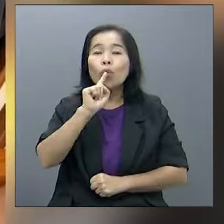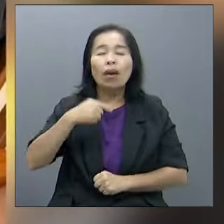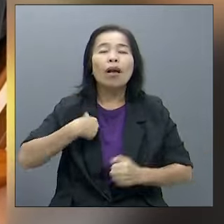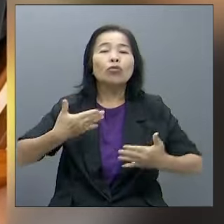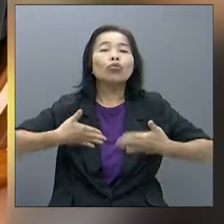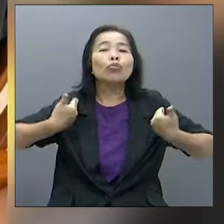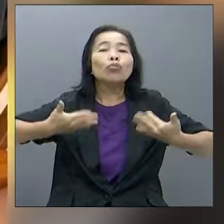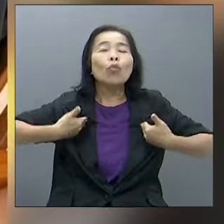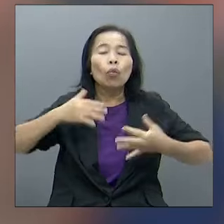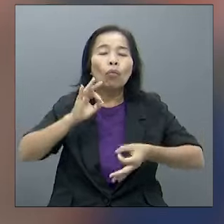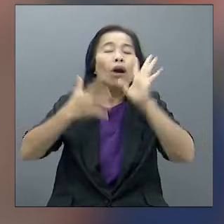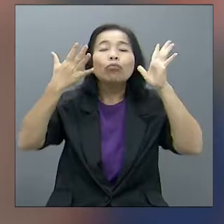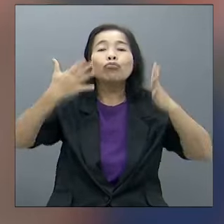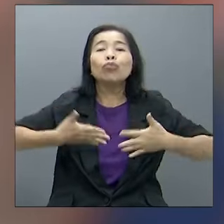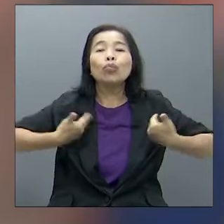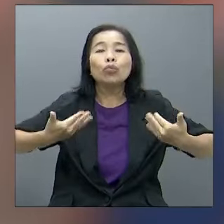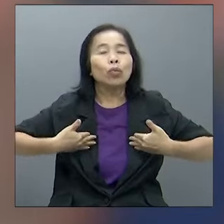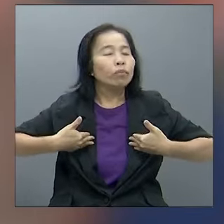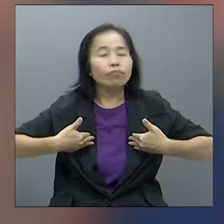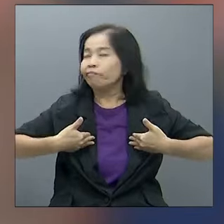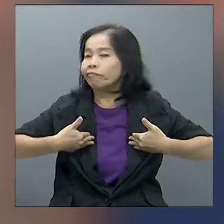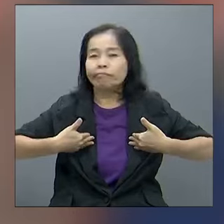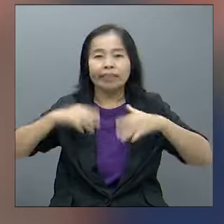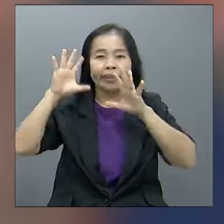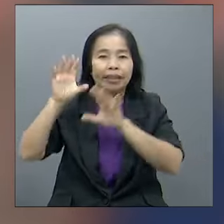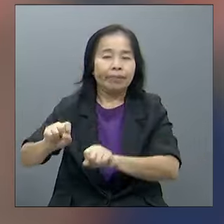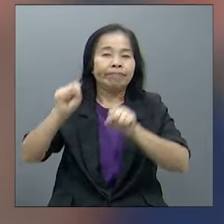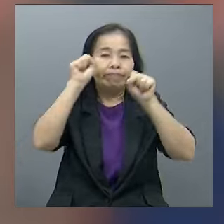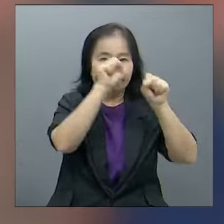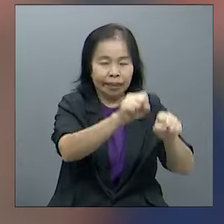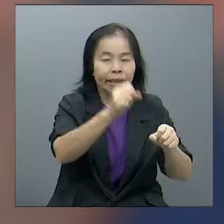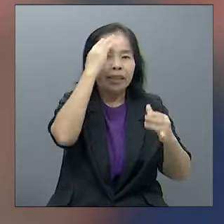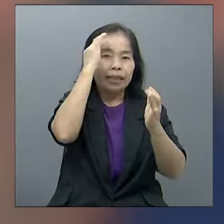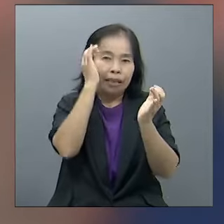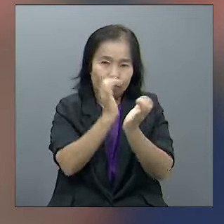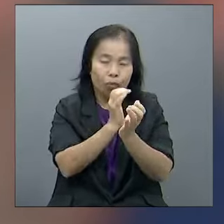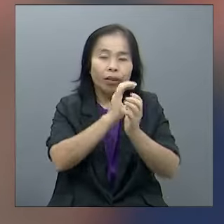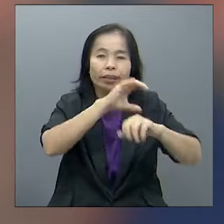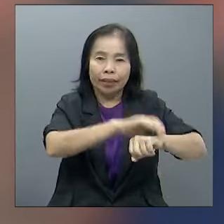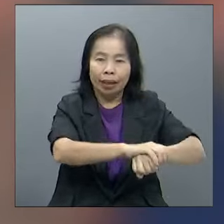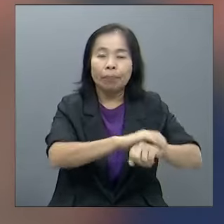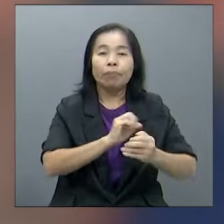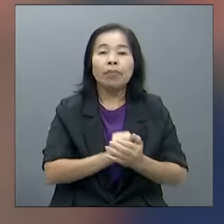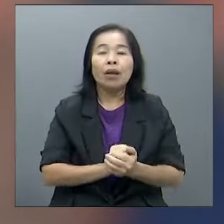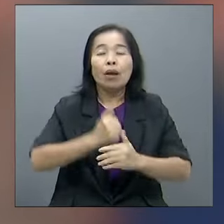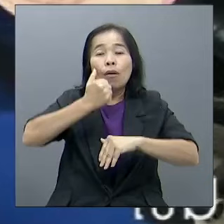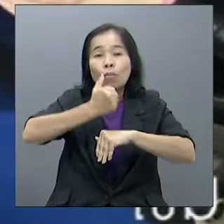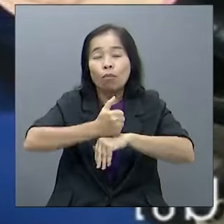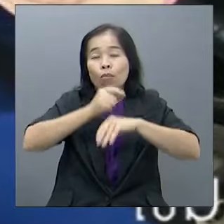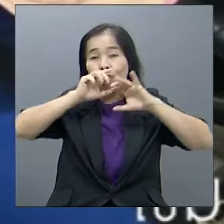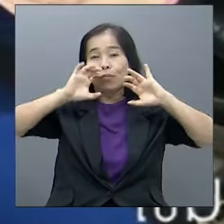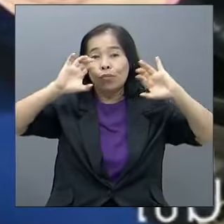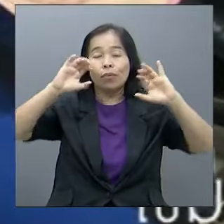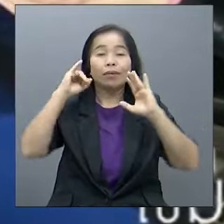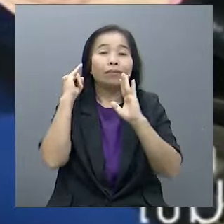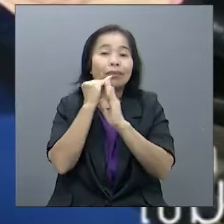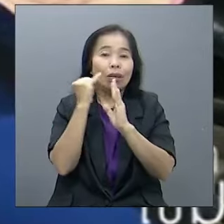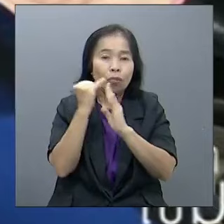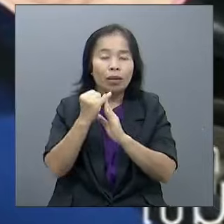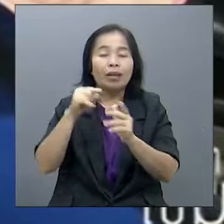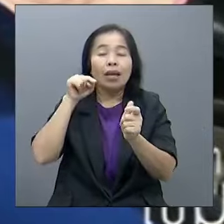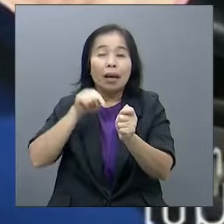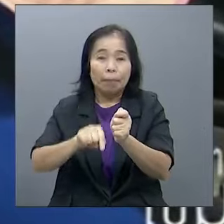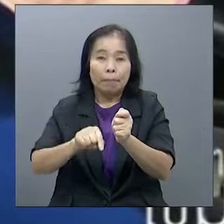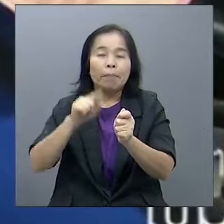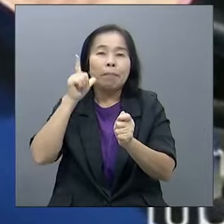คะนองเจ้าหน้าที่จึงส่งตัวให้พนักงานสอบสวนดำเนินคดีขณะที่ผู้ราชการจังหวัดเชียงใหม่และนายอำเภอแม่ริมได้